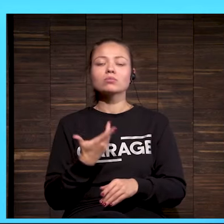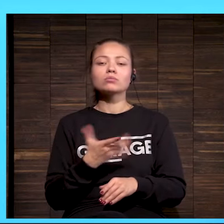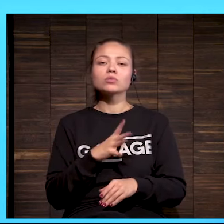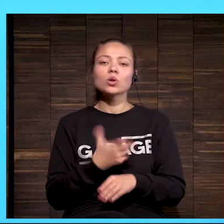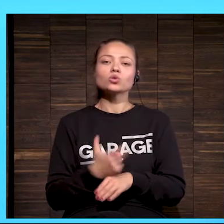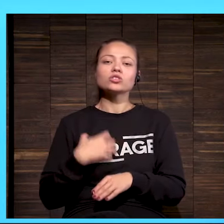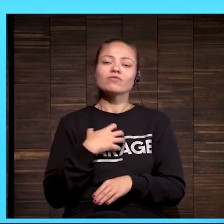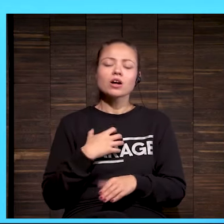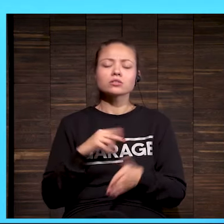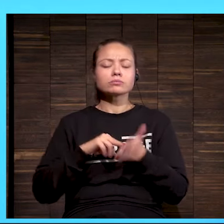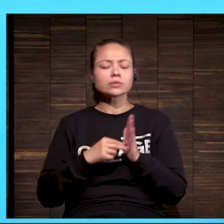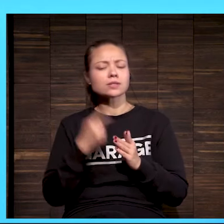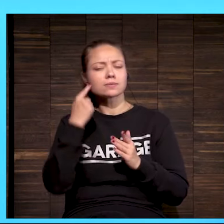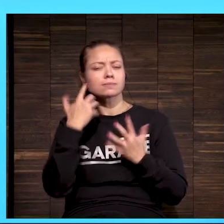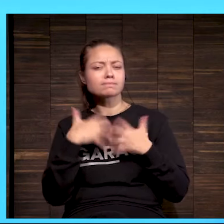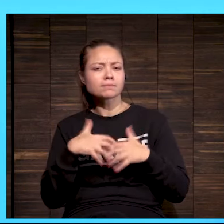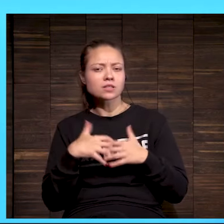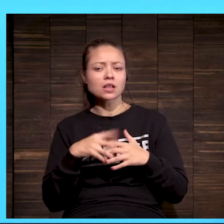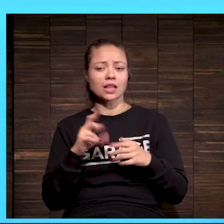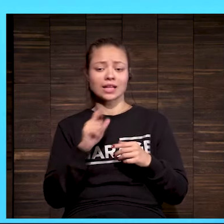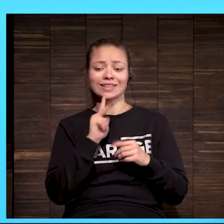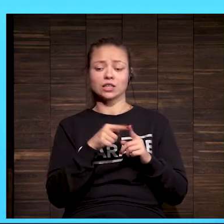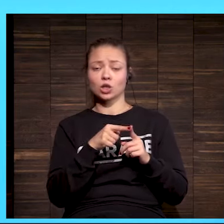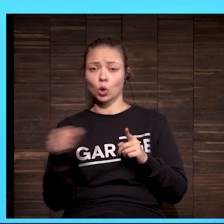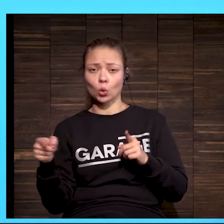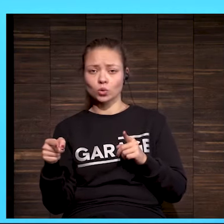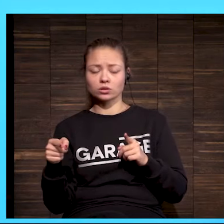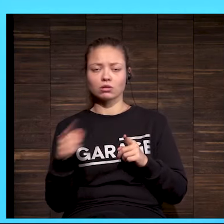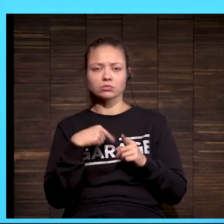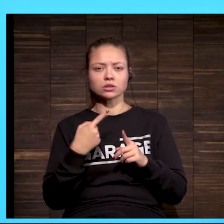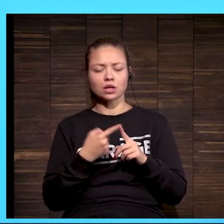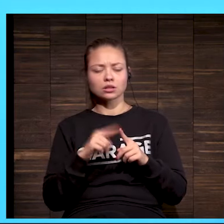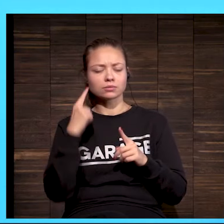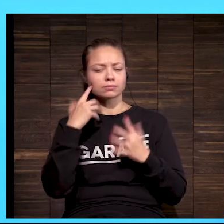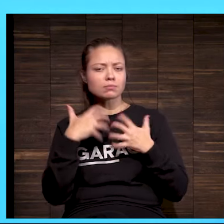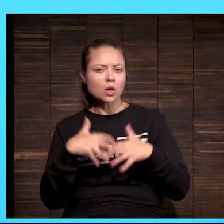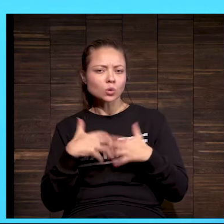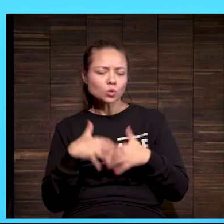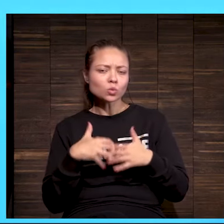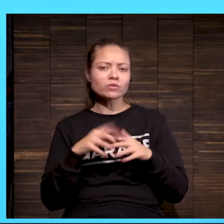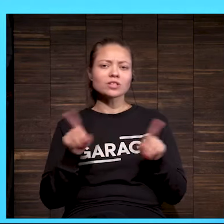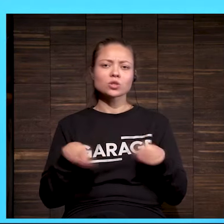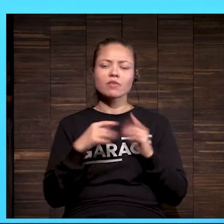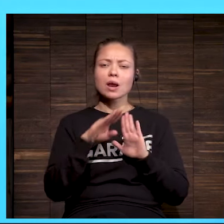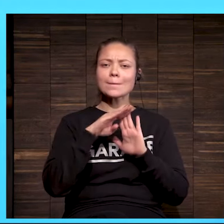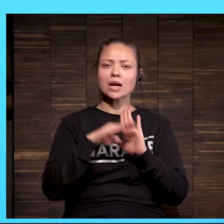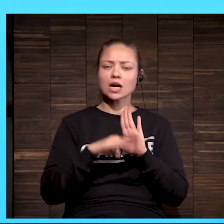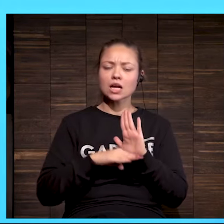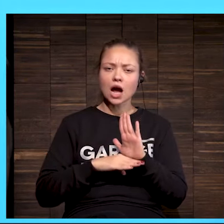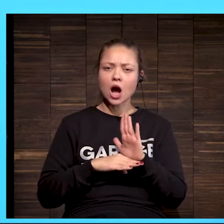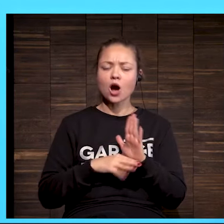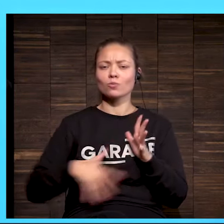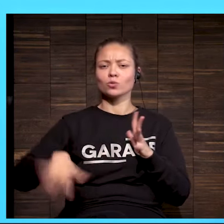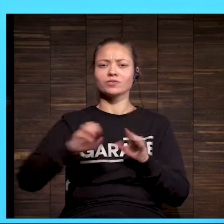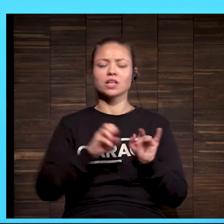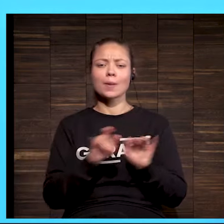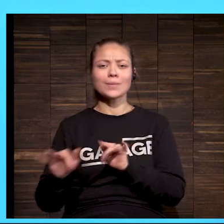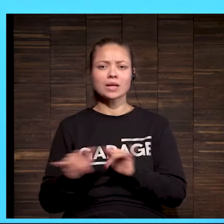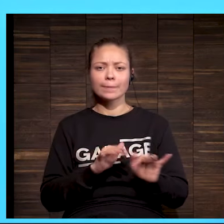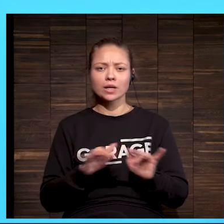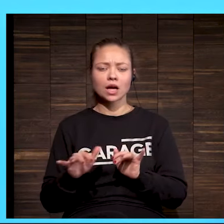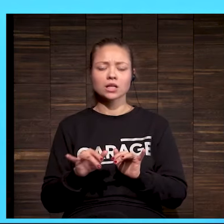план очень подробно на три года моего продумывали создавали программу всех мероприятий